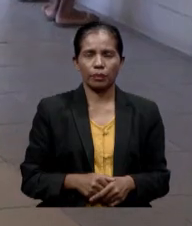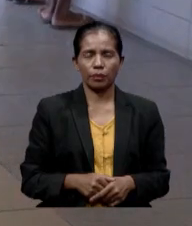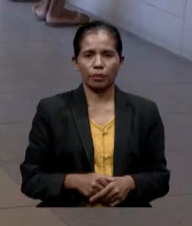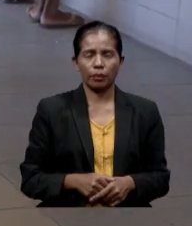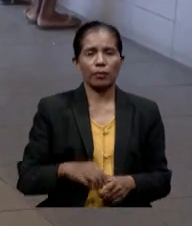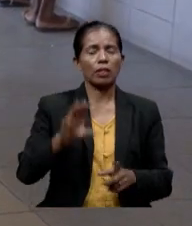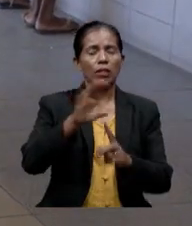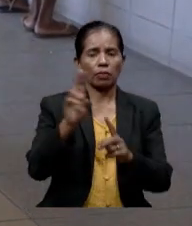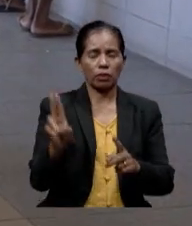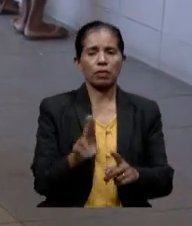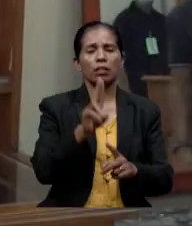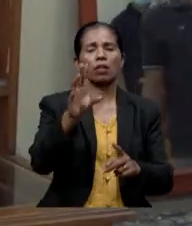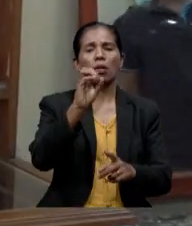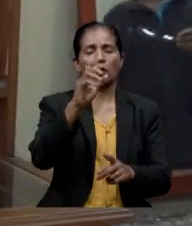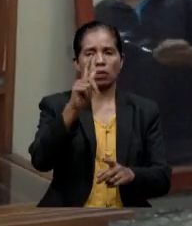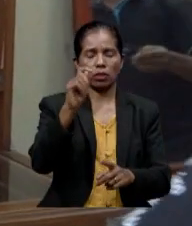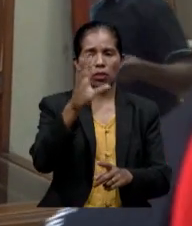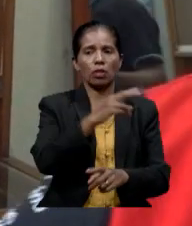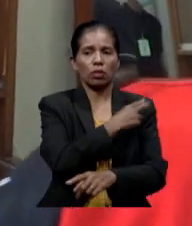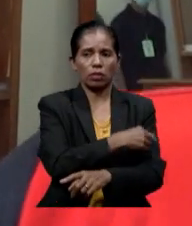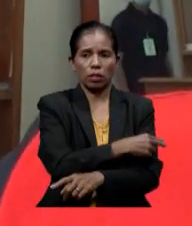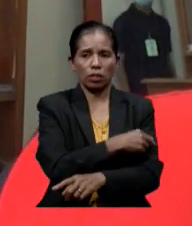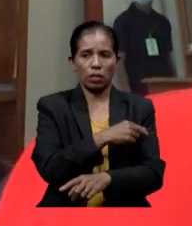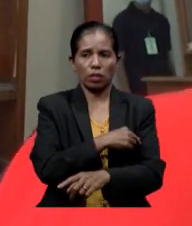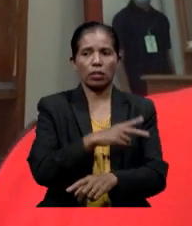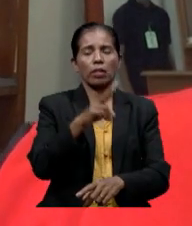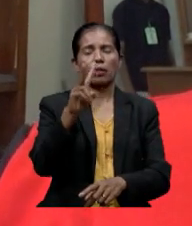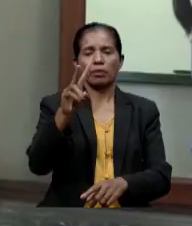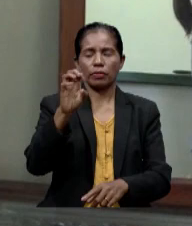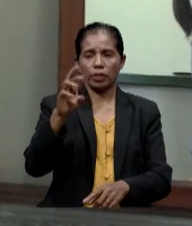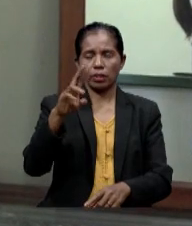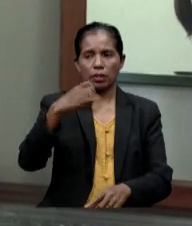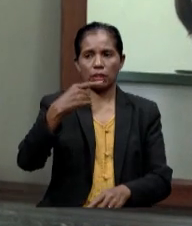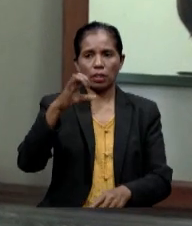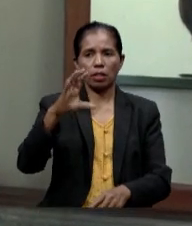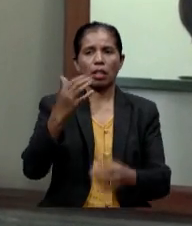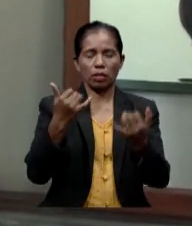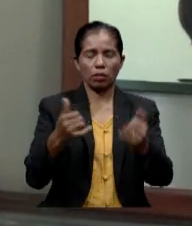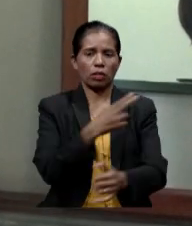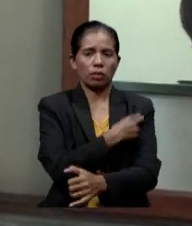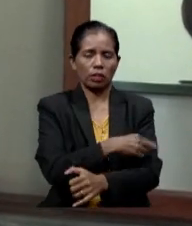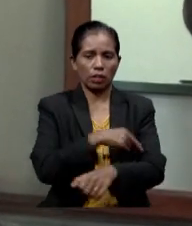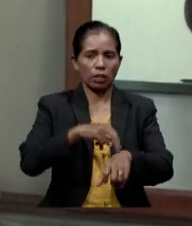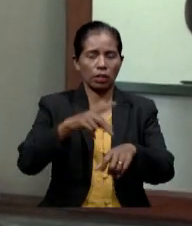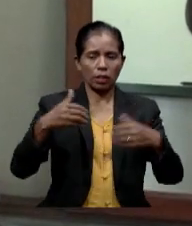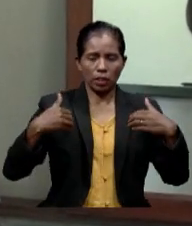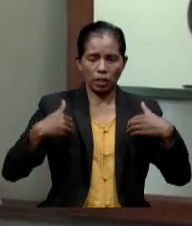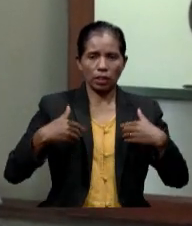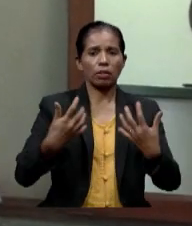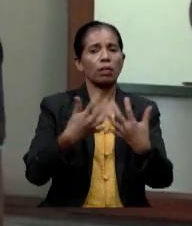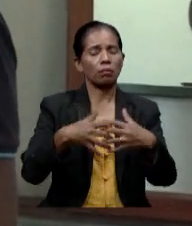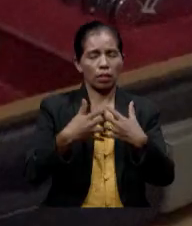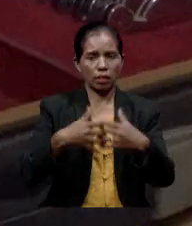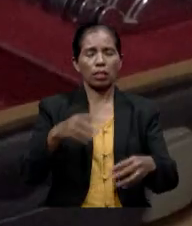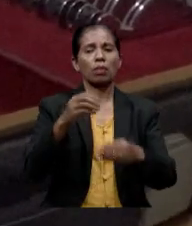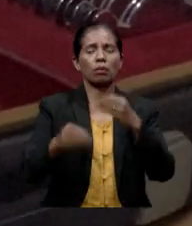Sefi Unidade Oftalmologia Hospital Nasional Virgilio da Costa Pinto Hateten da daungne Hospital Nasional ia one equipamento